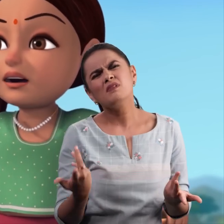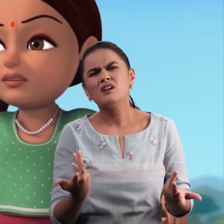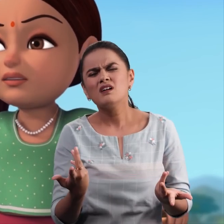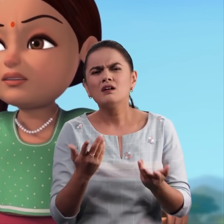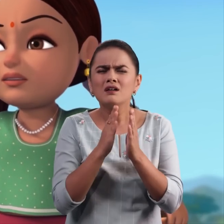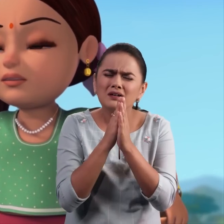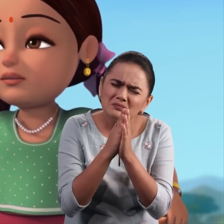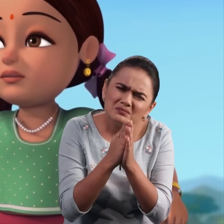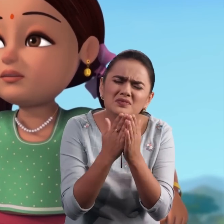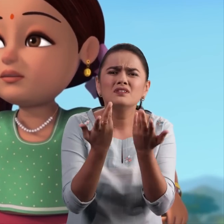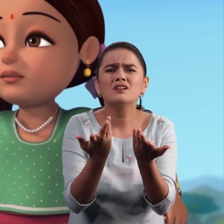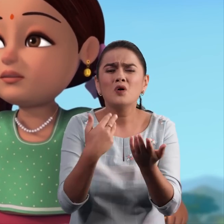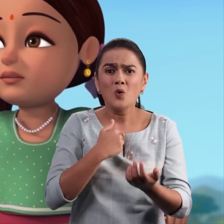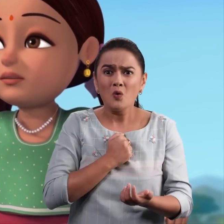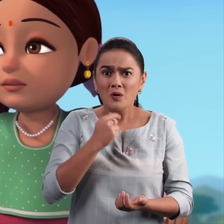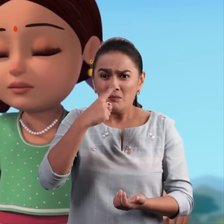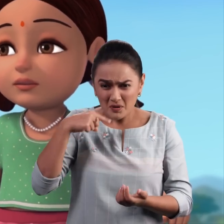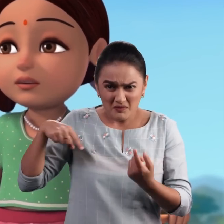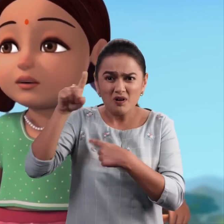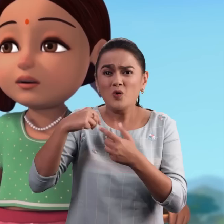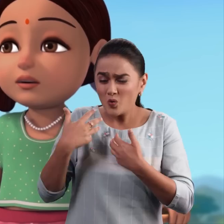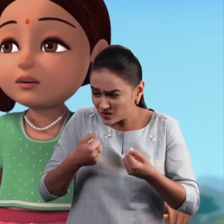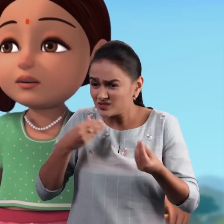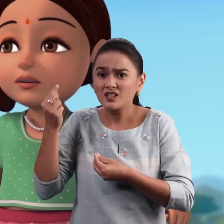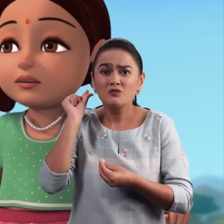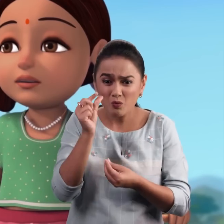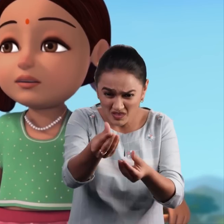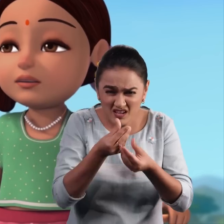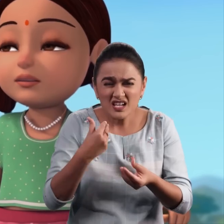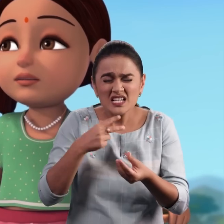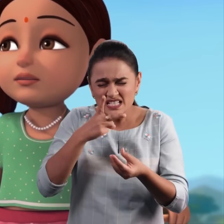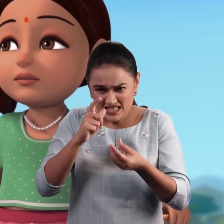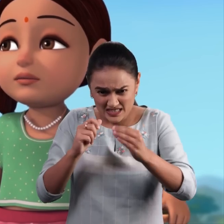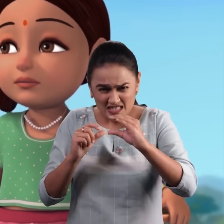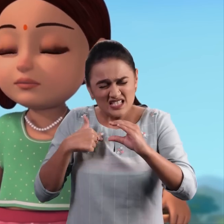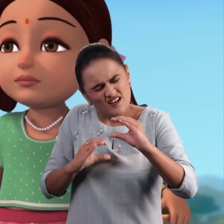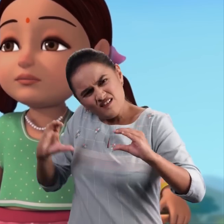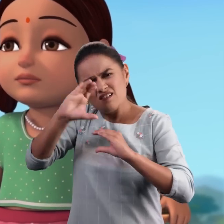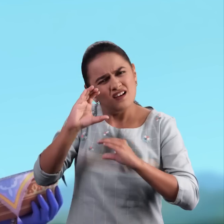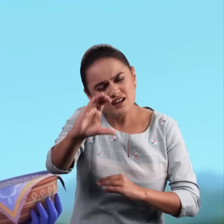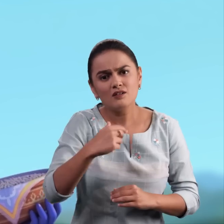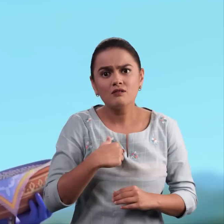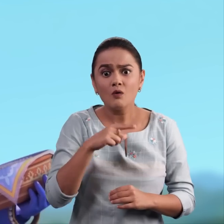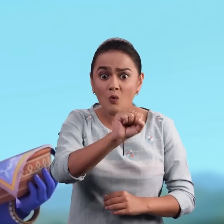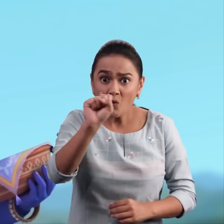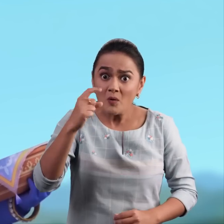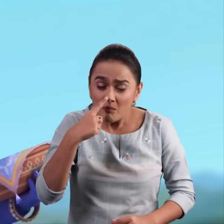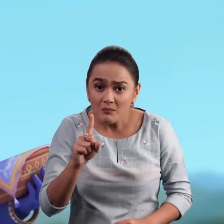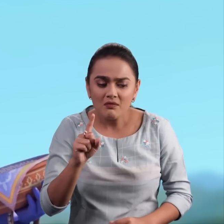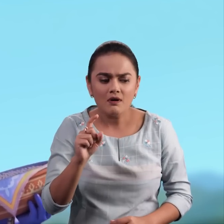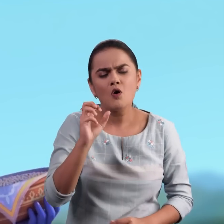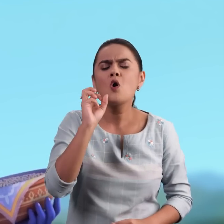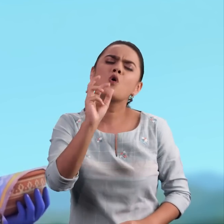हो कृष्णा? कृपा करो कृष्ण, हम अपनी माताओं के लिए तुम्हारे मोतियों की मूल्य से अधिक चुकाने को तैयार हैं। तुम्हारी